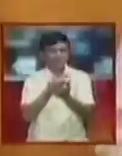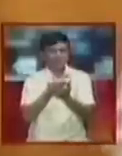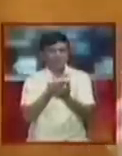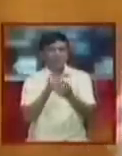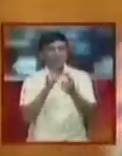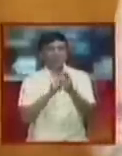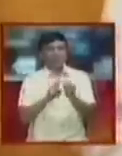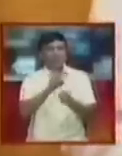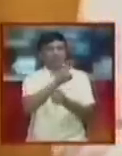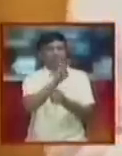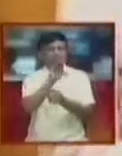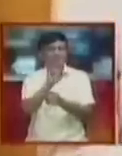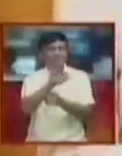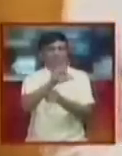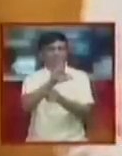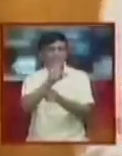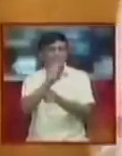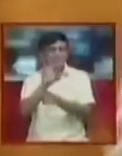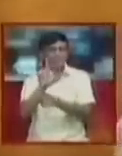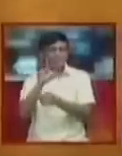Ang